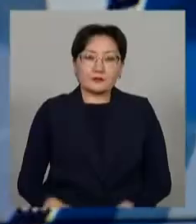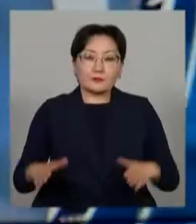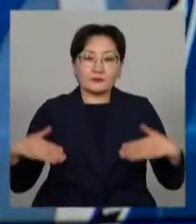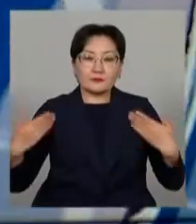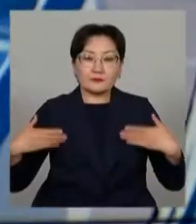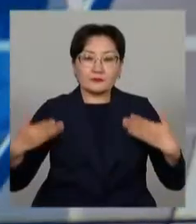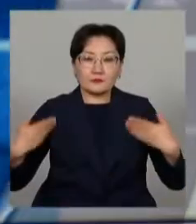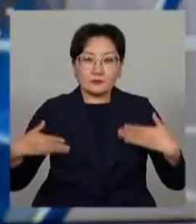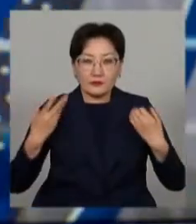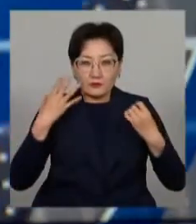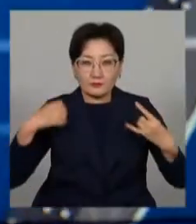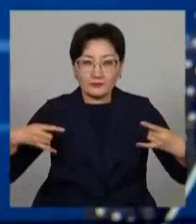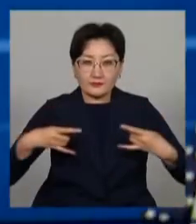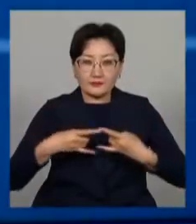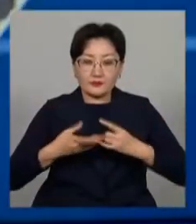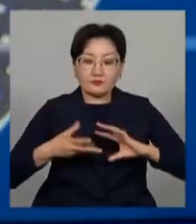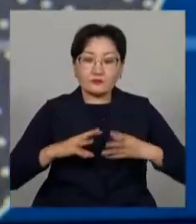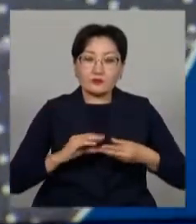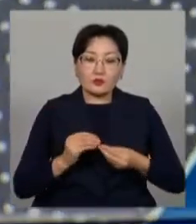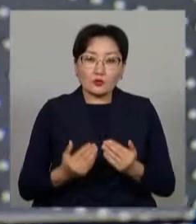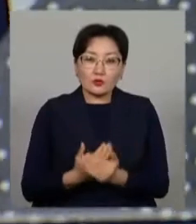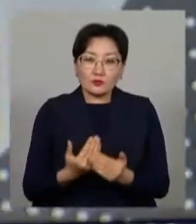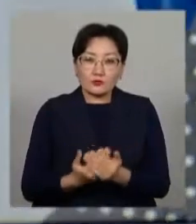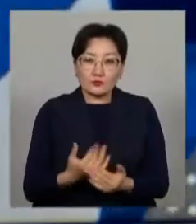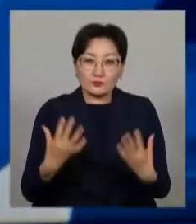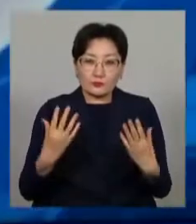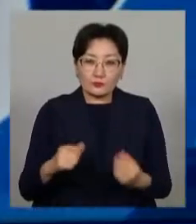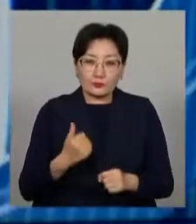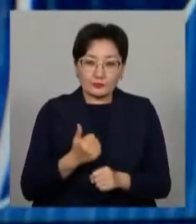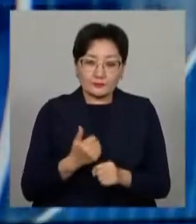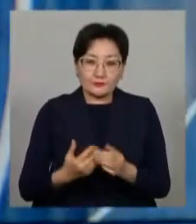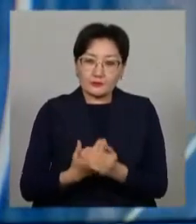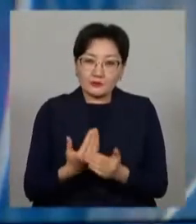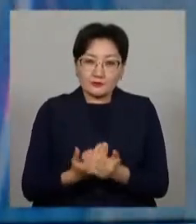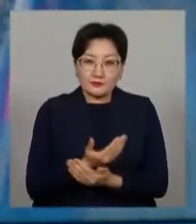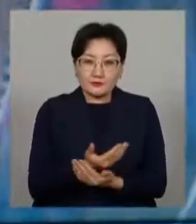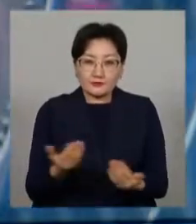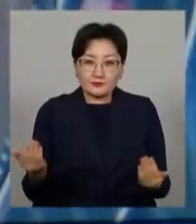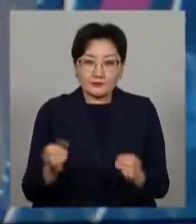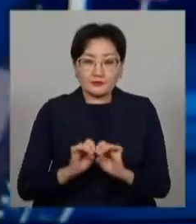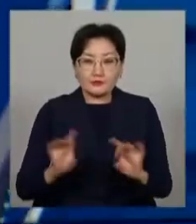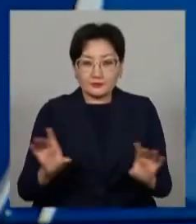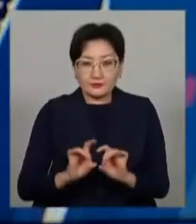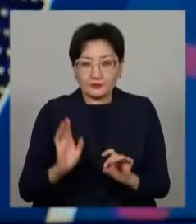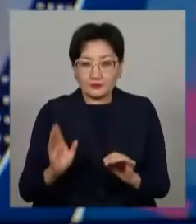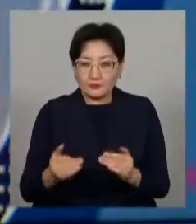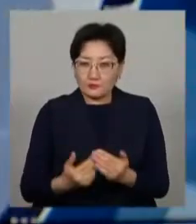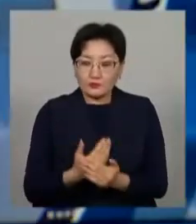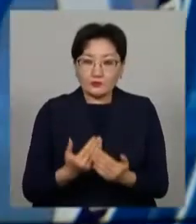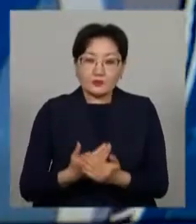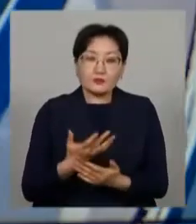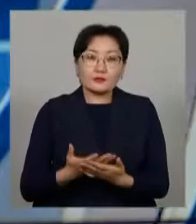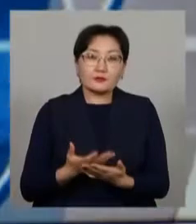Ассаламу алейкум, ардақты ағайын. Алматы арнасының тікелей эфирінде жаңалықтар, студияда Қайрат Советбекұлы және әріптесім Бұлбұл